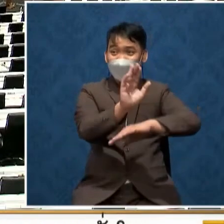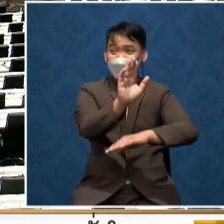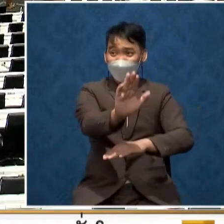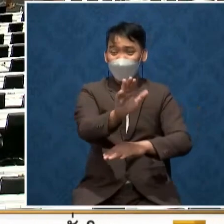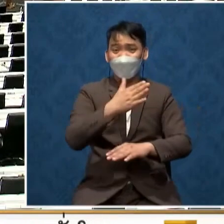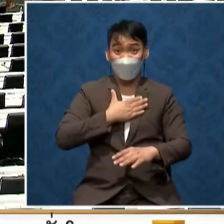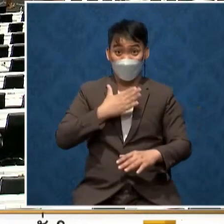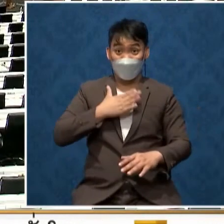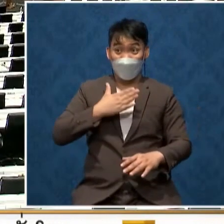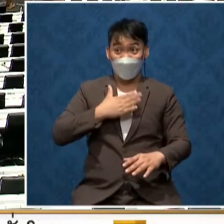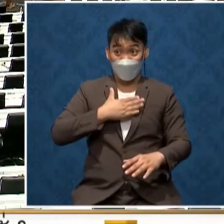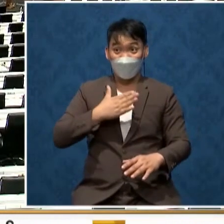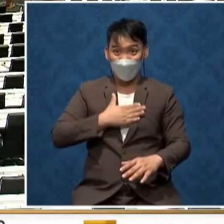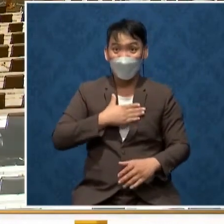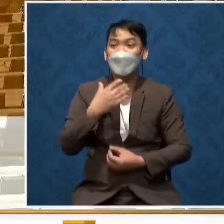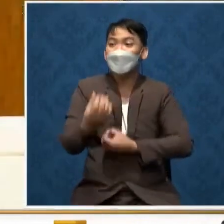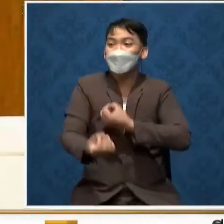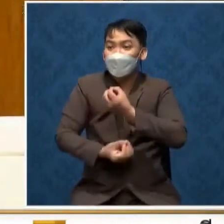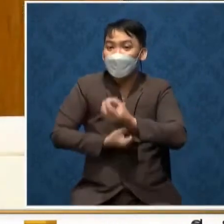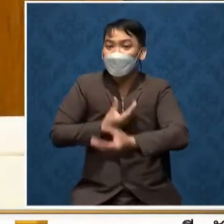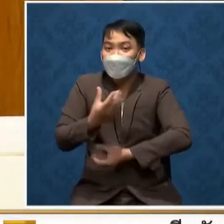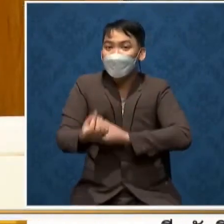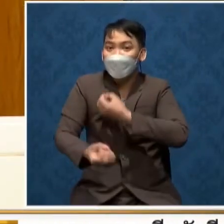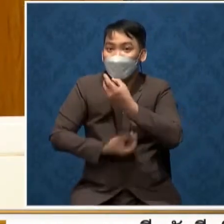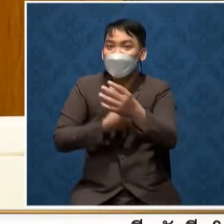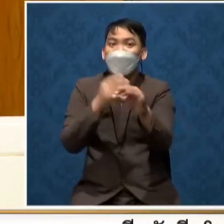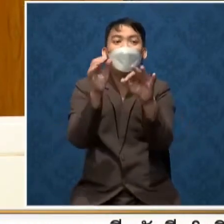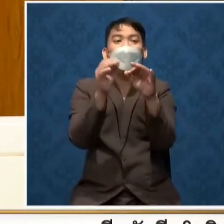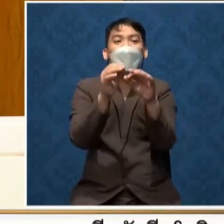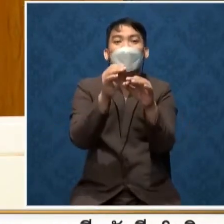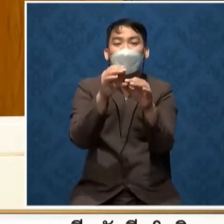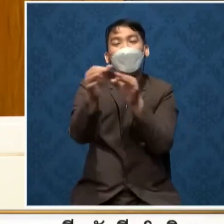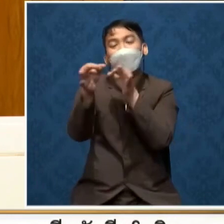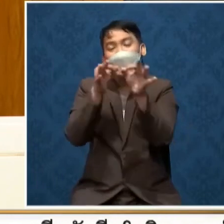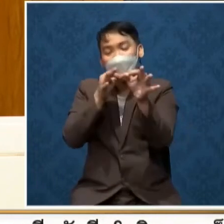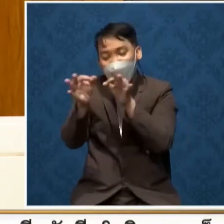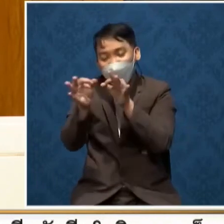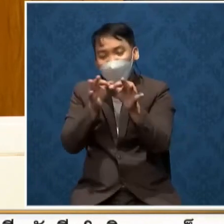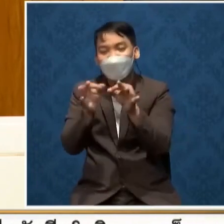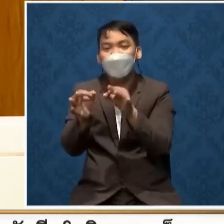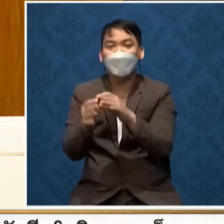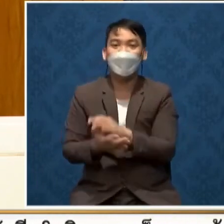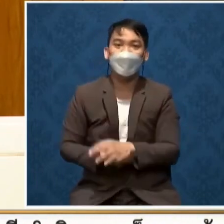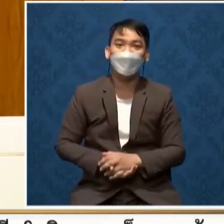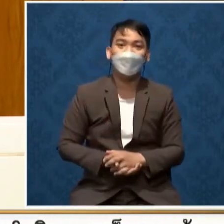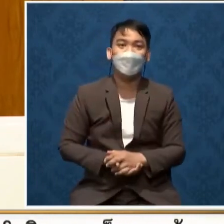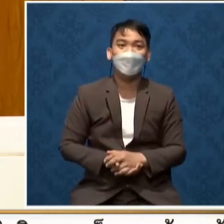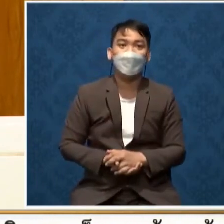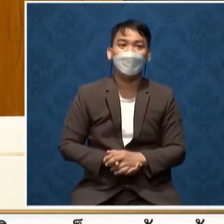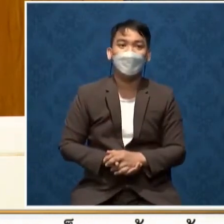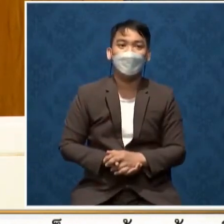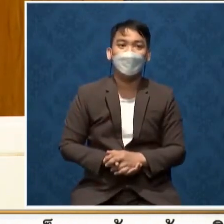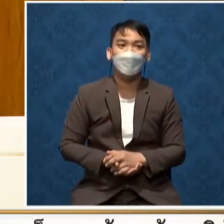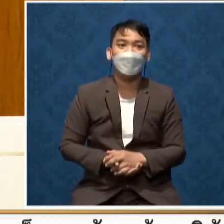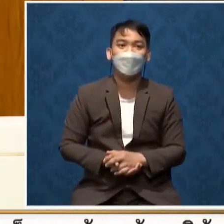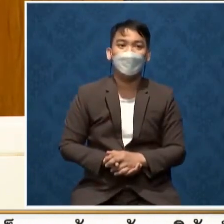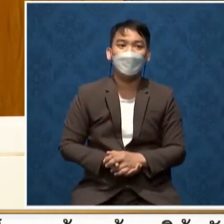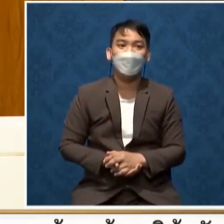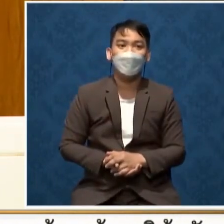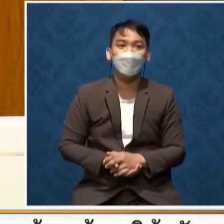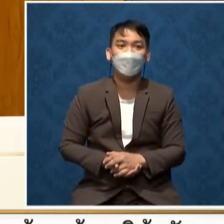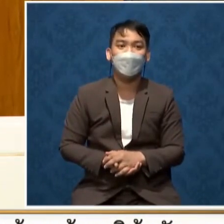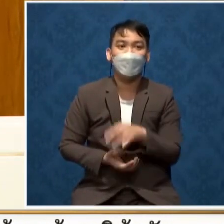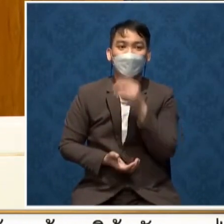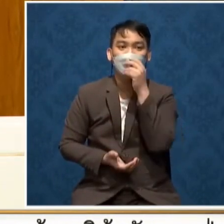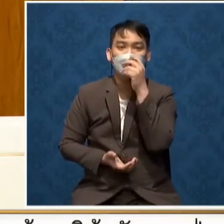คำอธิบายนะครับเพิ่มเติมนิดหน่อยเท่านั้นเองนะครับว่าการที่นะครับ